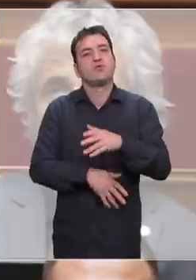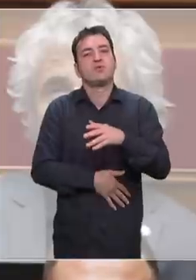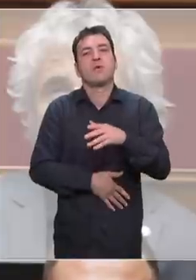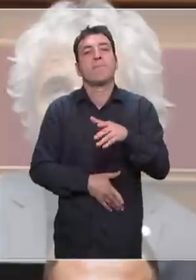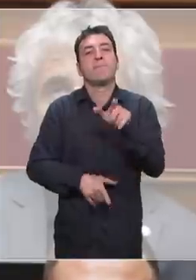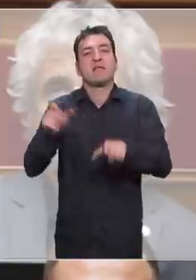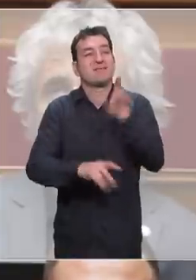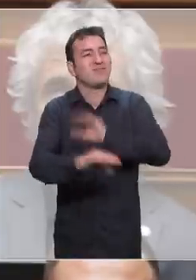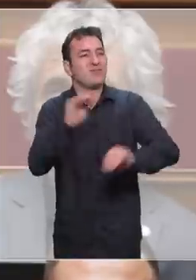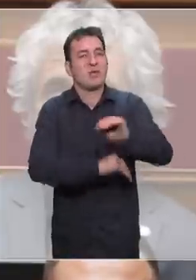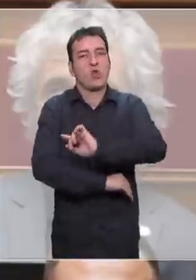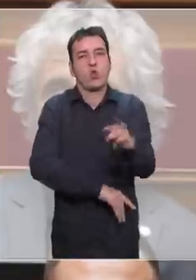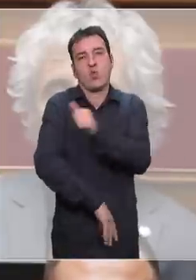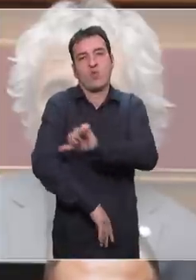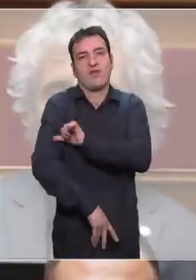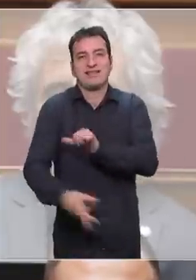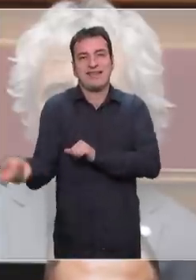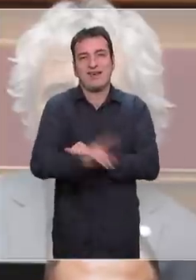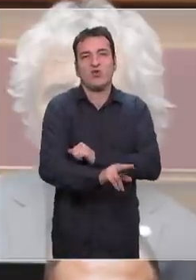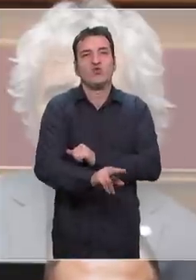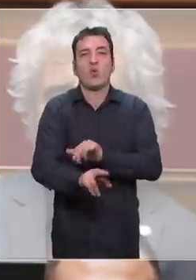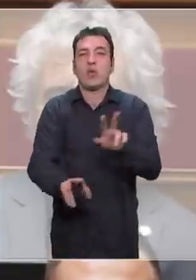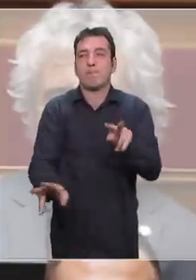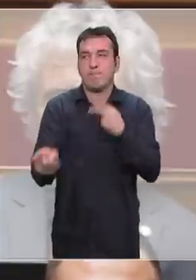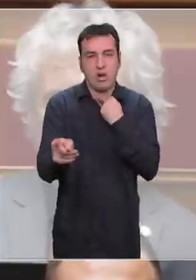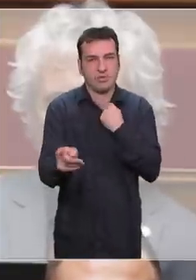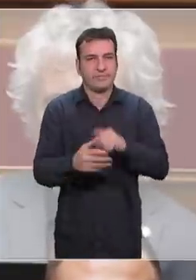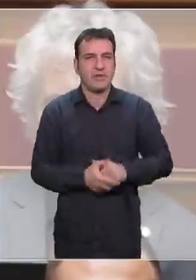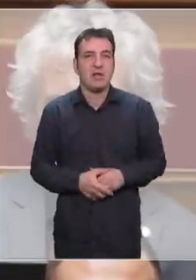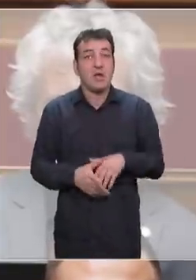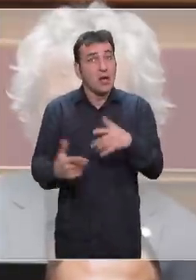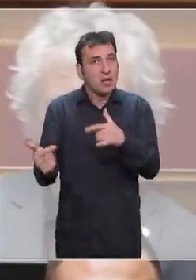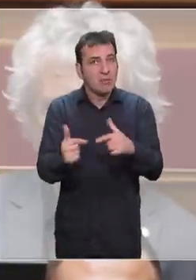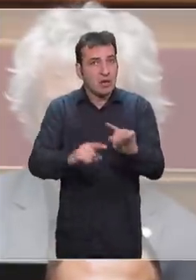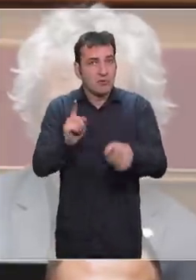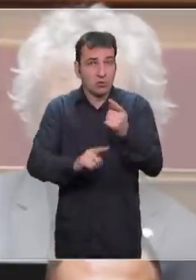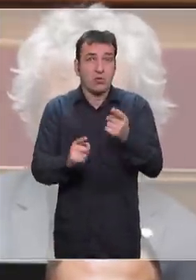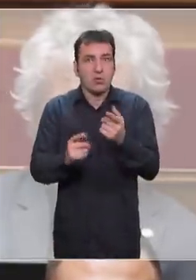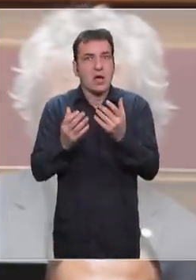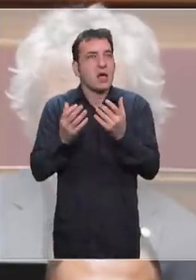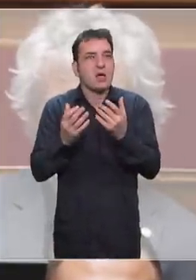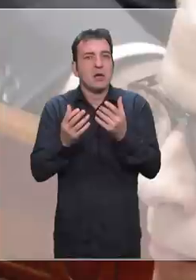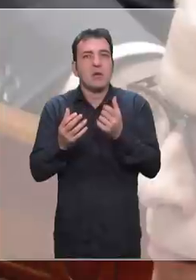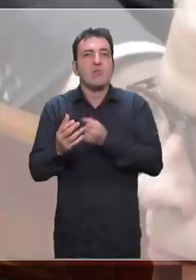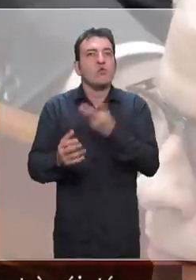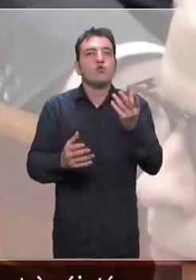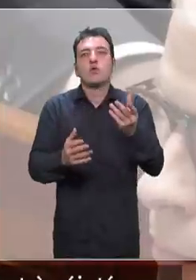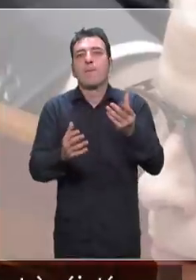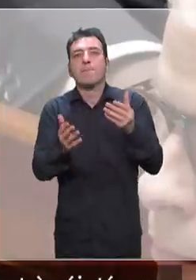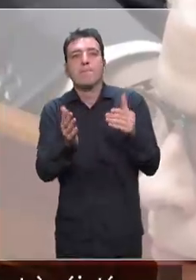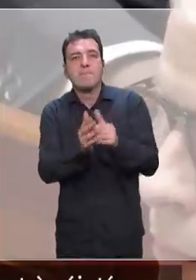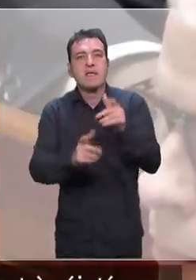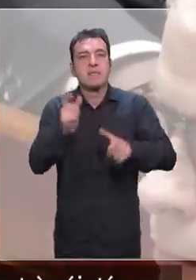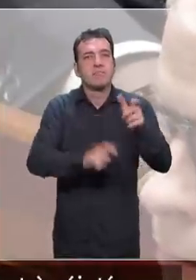Covid-19. Ce débat était pourtant important et attendu par des dizaines de milliers de nos compatriotes soignants, pompiers, membres de